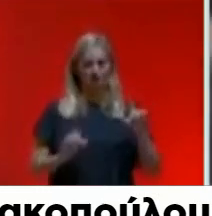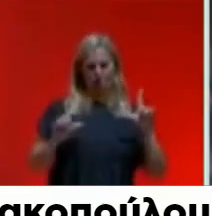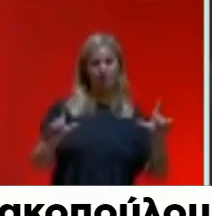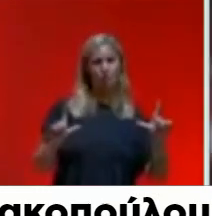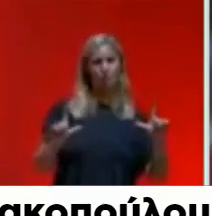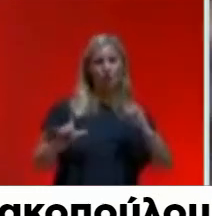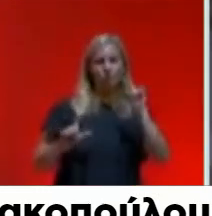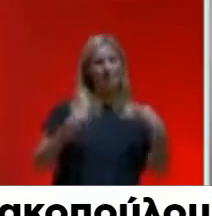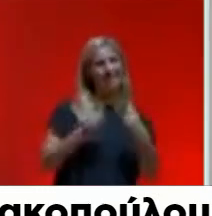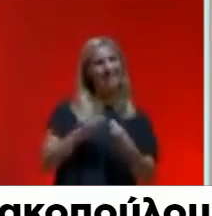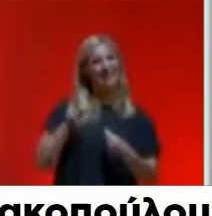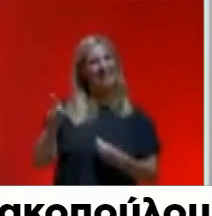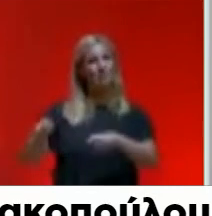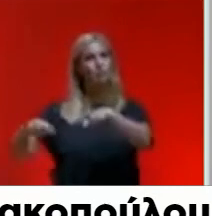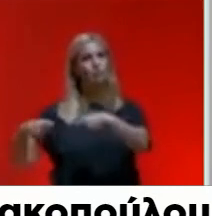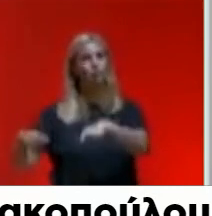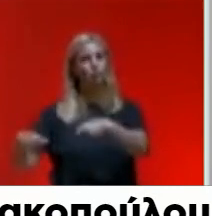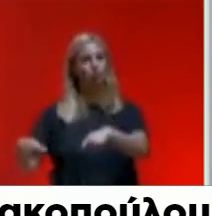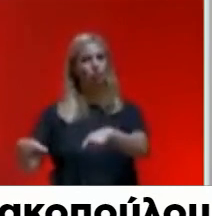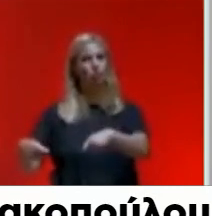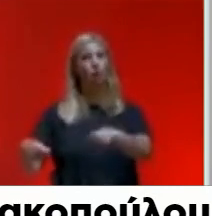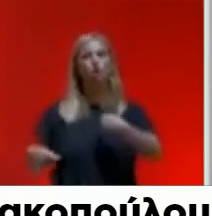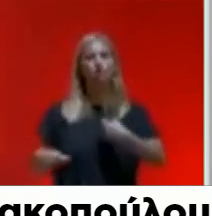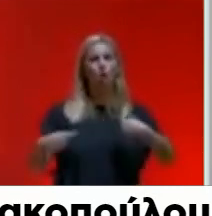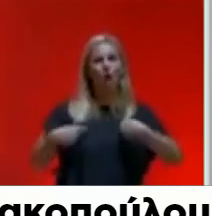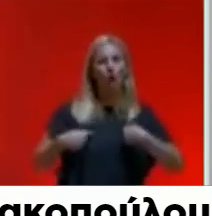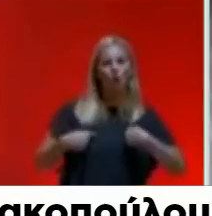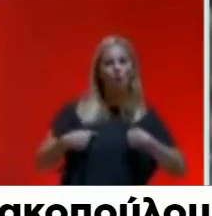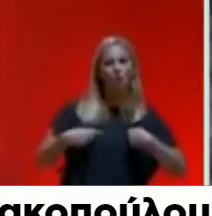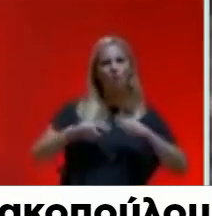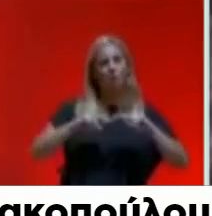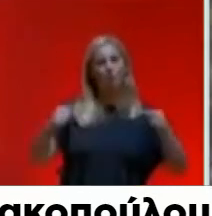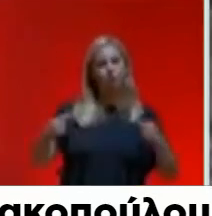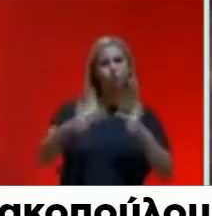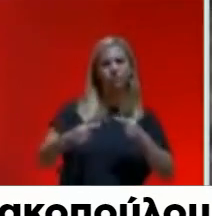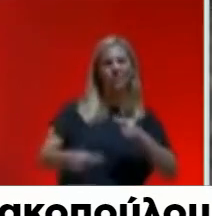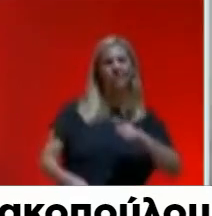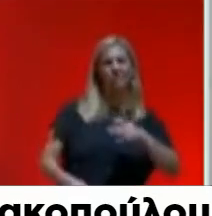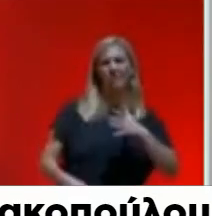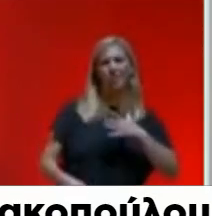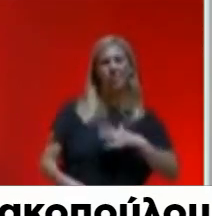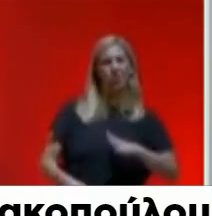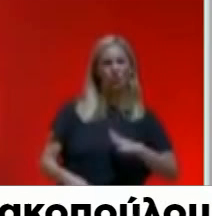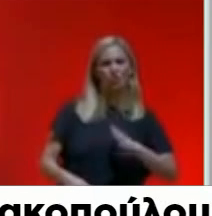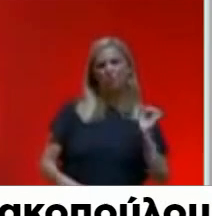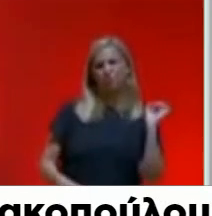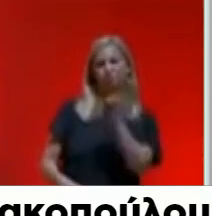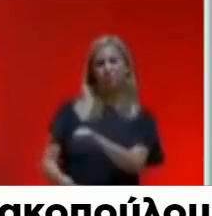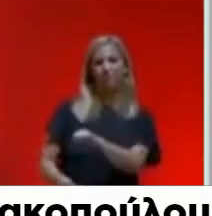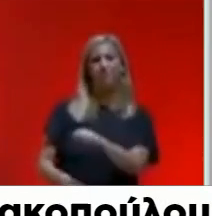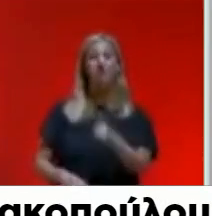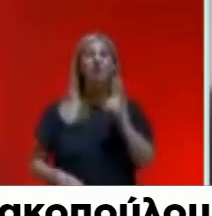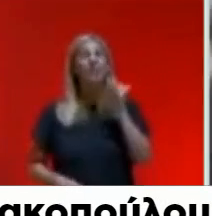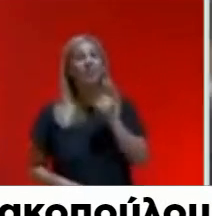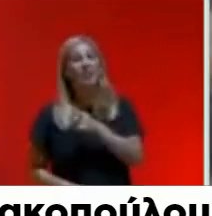μια πλειοψηφική δυναμική στο ΣΥΡΙΖΑ, μια ανανέωση που έχει και τα στοιχεία της συνέχειας, αλλά